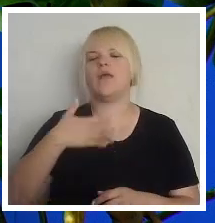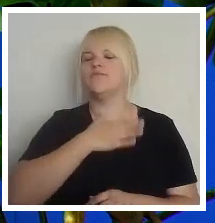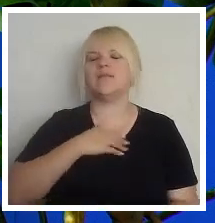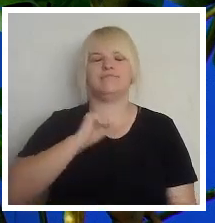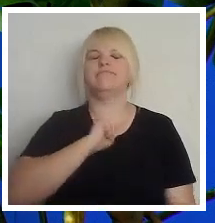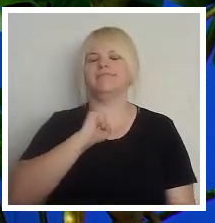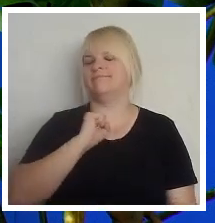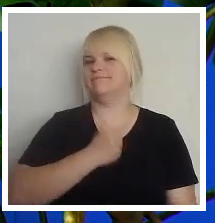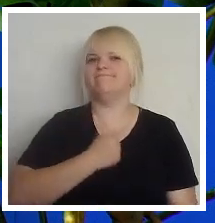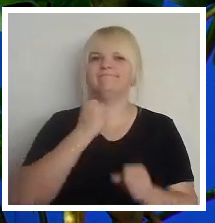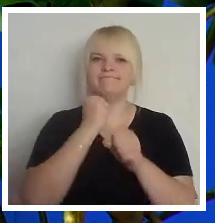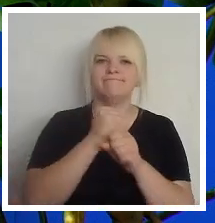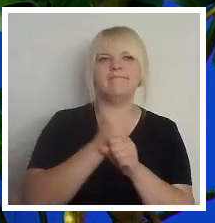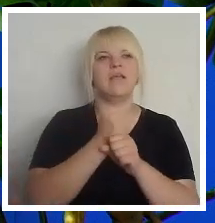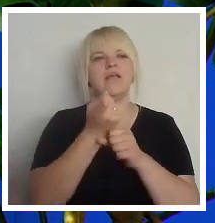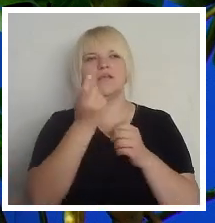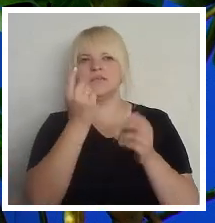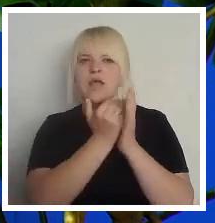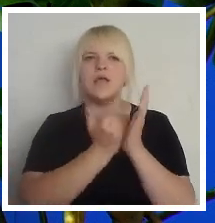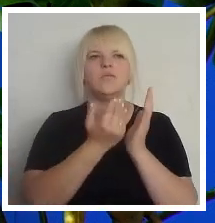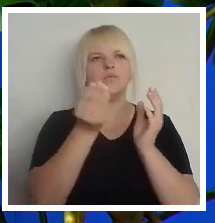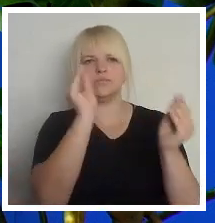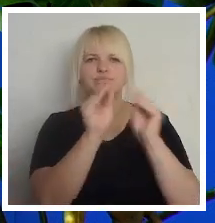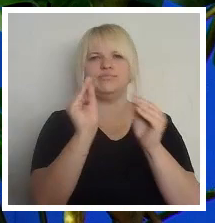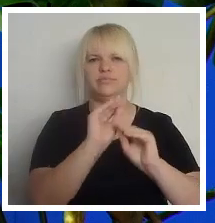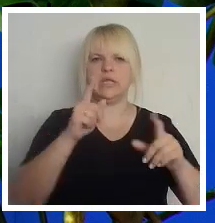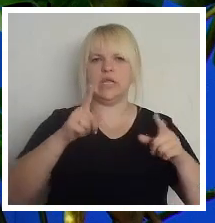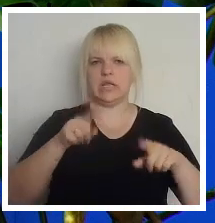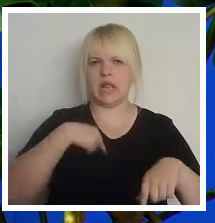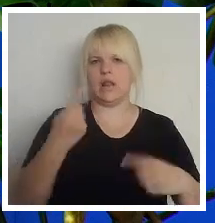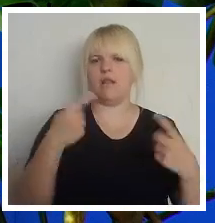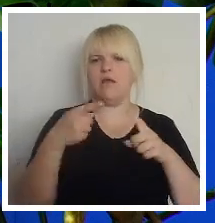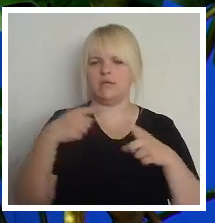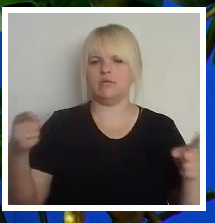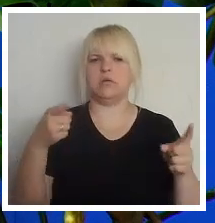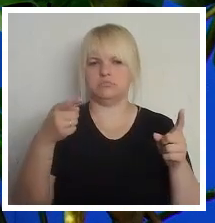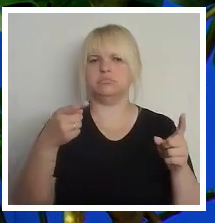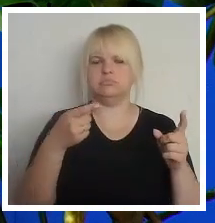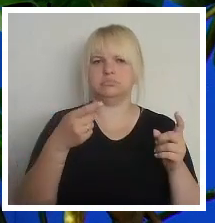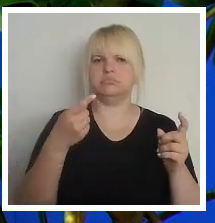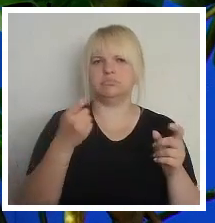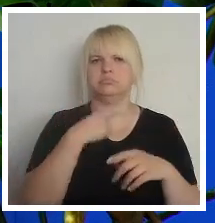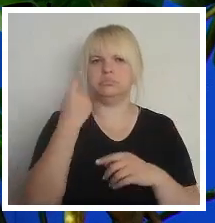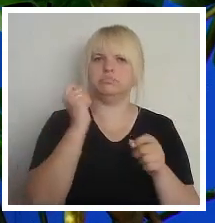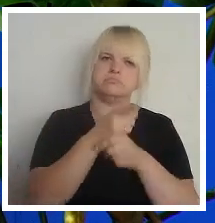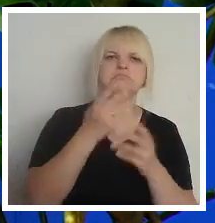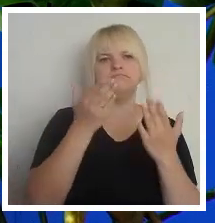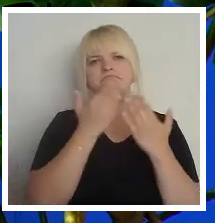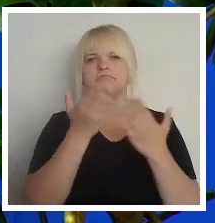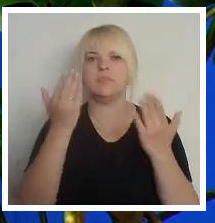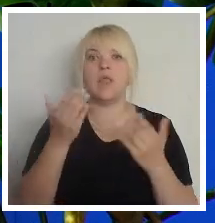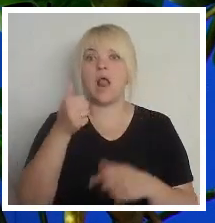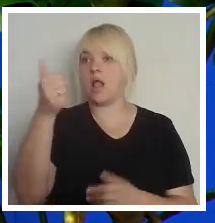un jāstrādā ar saturu, kas ilgtermiņā dos atdevi. Faktiski labs piemērs. Mēs zinām droši, kas ir